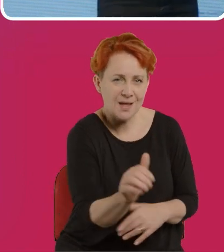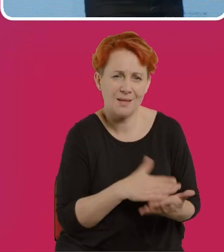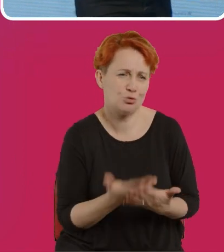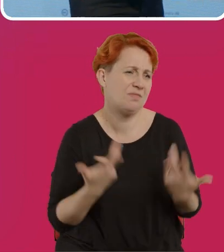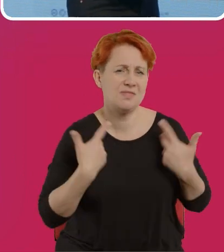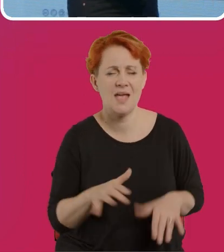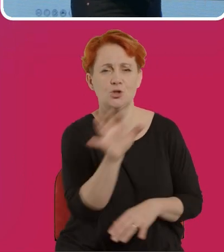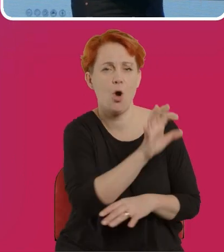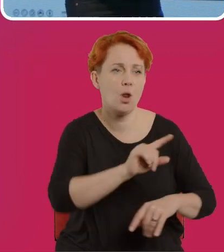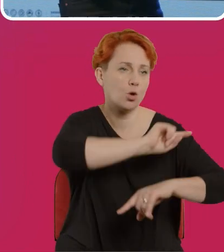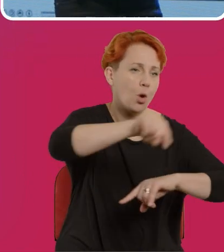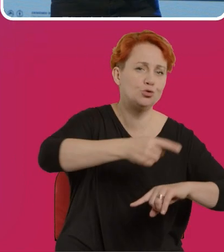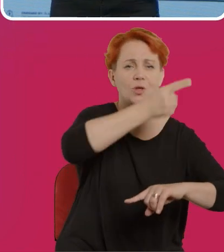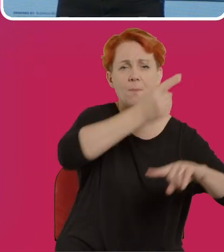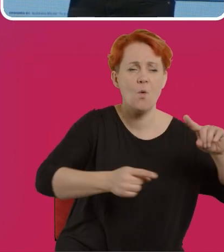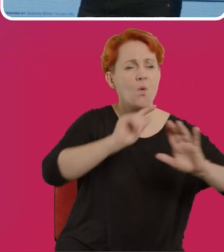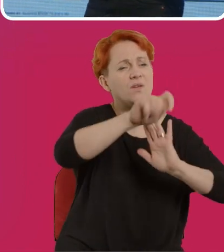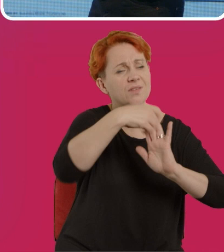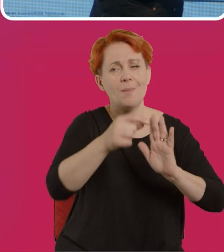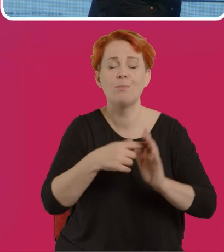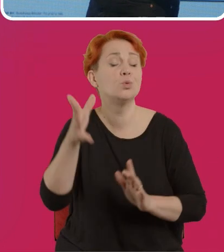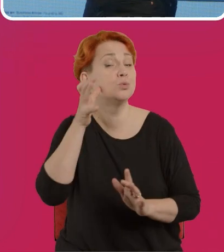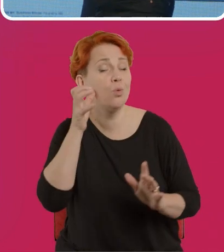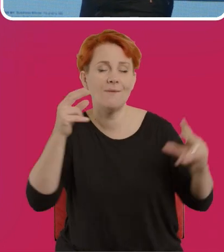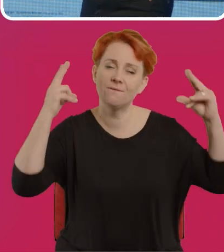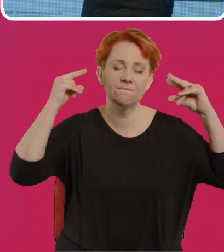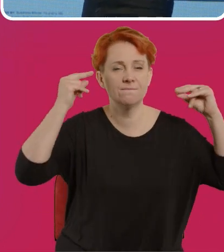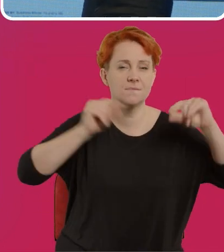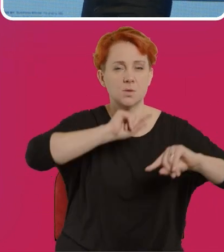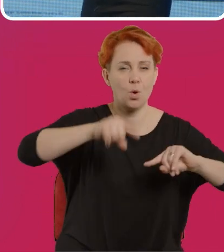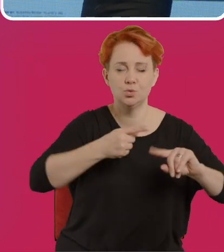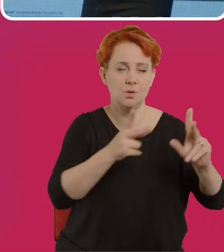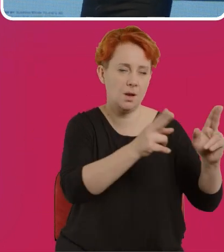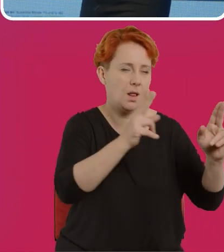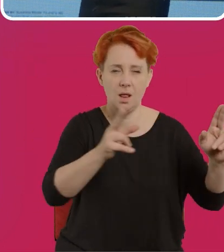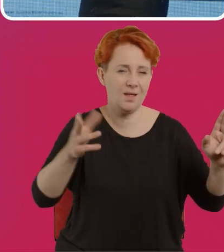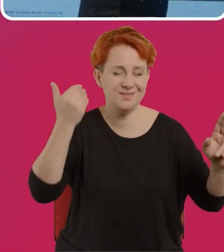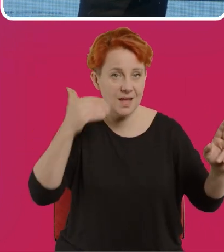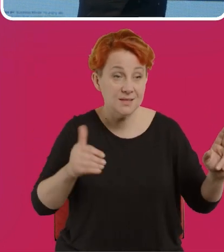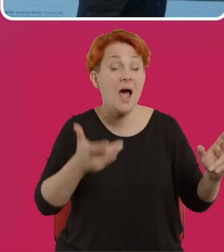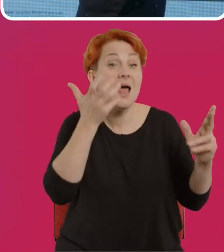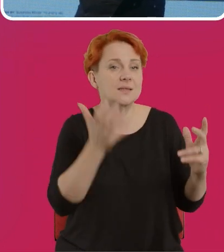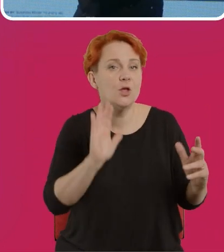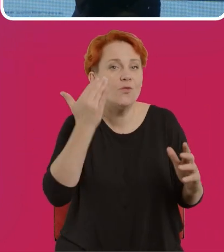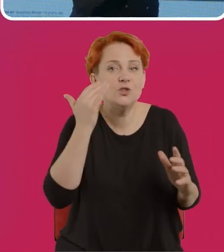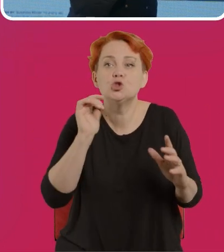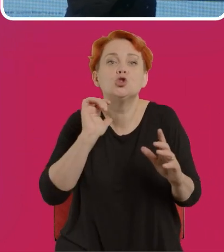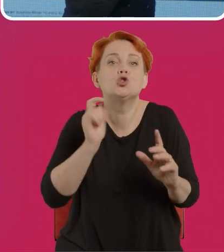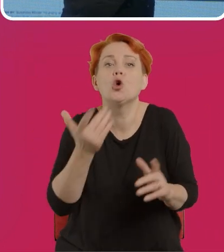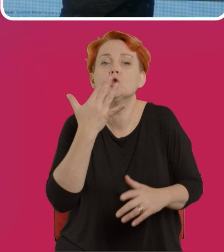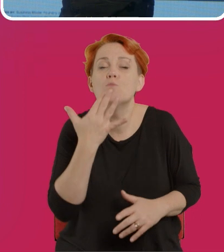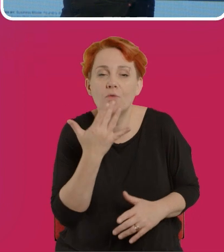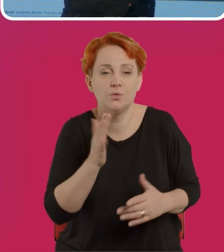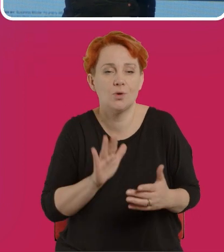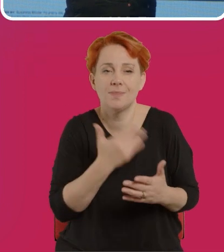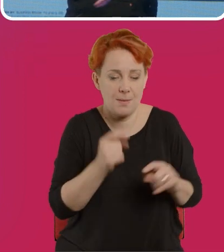nie wiem, półtora godzinnego filmu albo słuchać półtora godzinnego podcastu, ale bardzo się chcemy dowiedzieć, czy ten gość mówił o czymś. I tutaj nie ma tak, że Command F